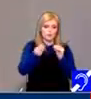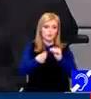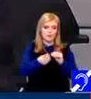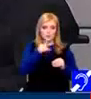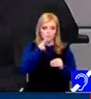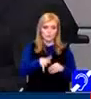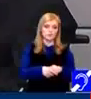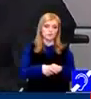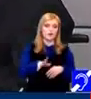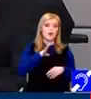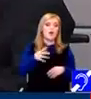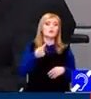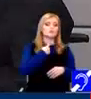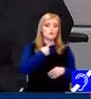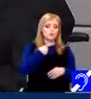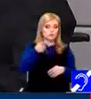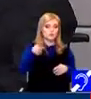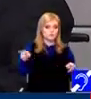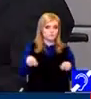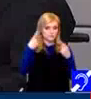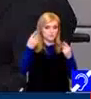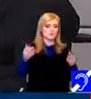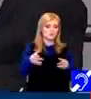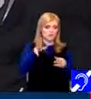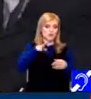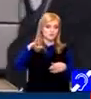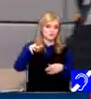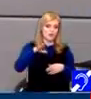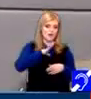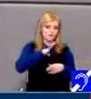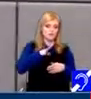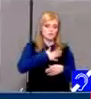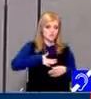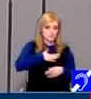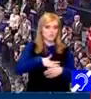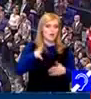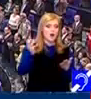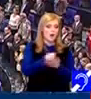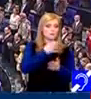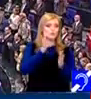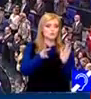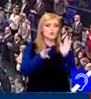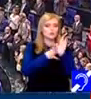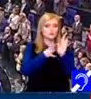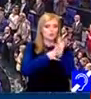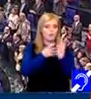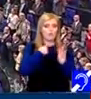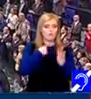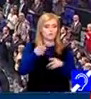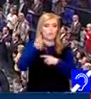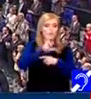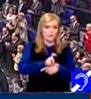parlamentare. Și votul pentru nominalizarea sa pentru postul de cancelar a fost cu emoții. A obținut cu doar 9 voturi mai mult